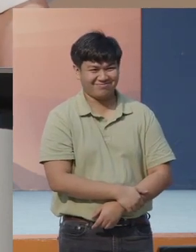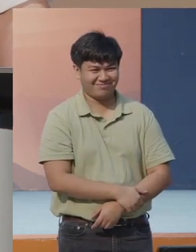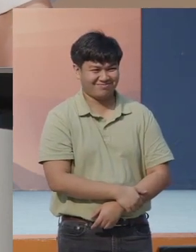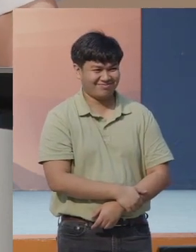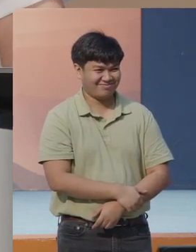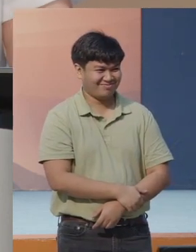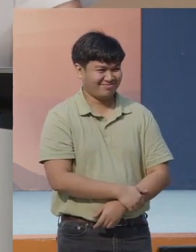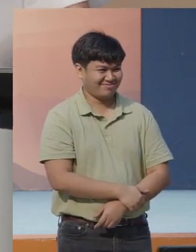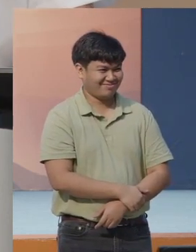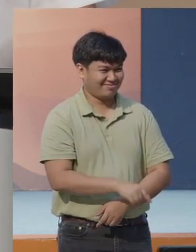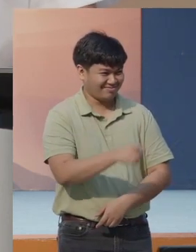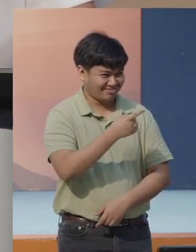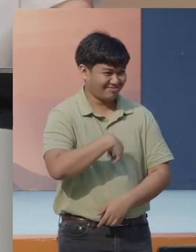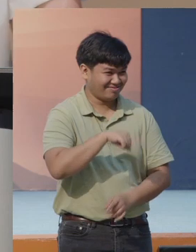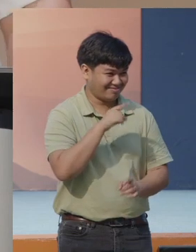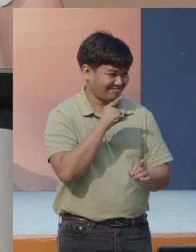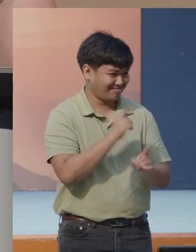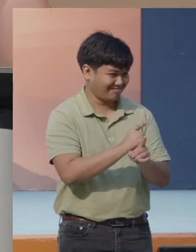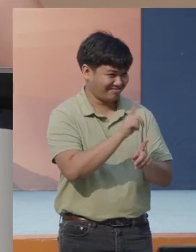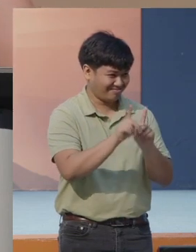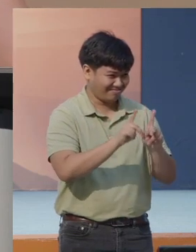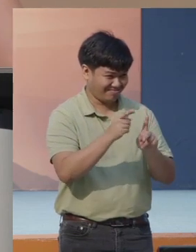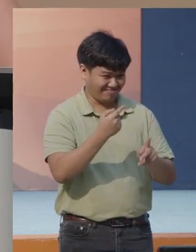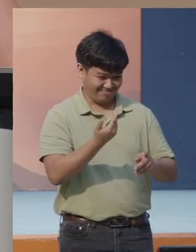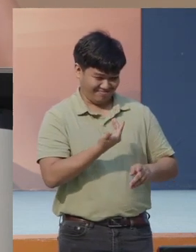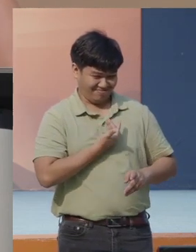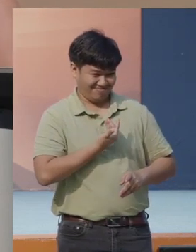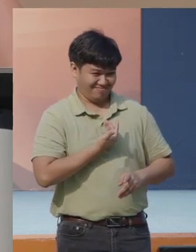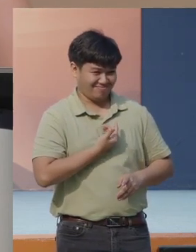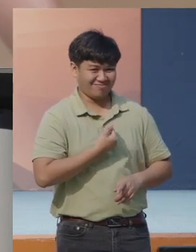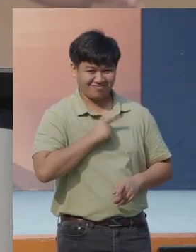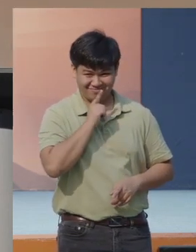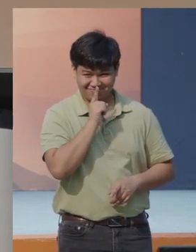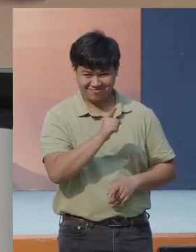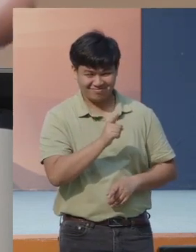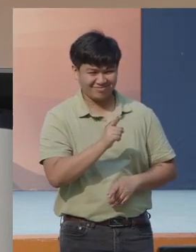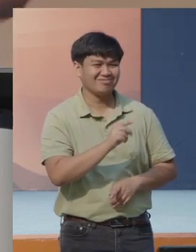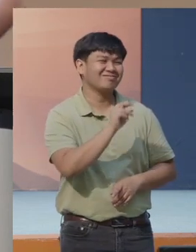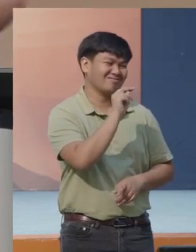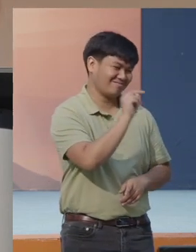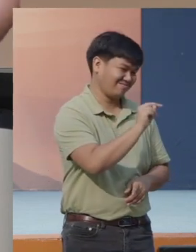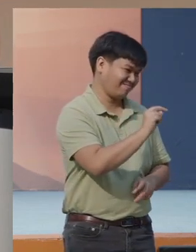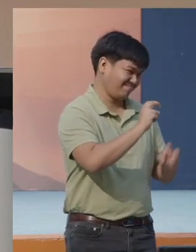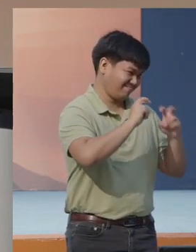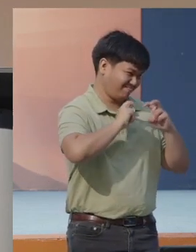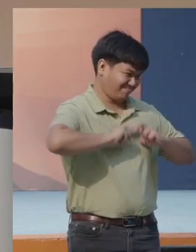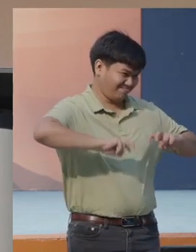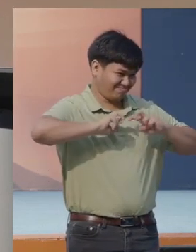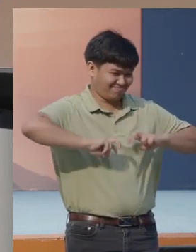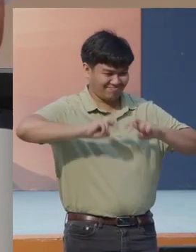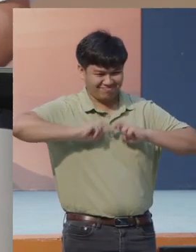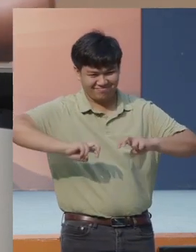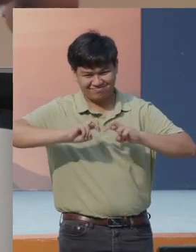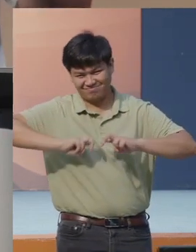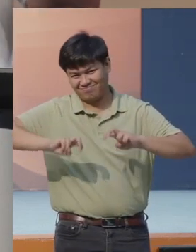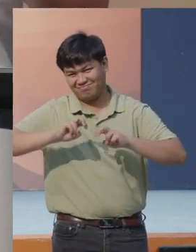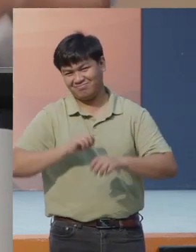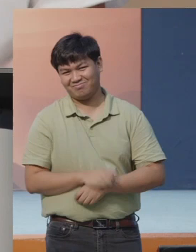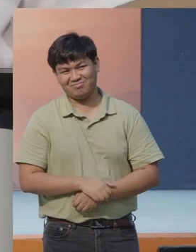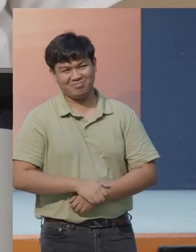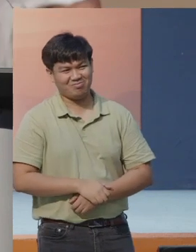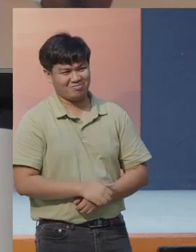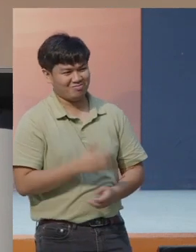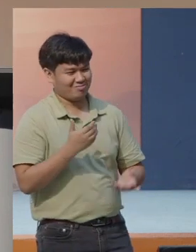Are we the righteous people that we think we are? Take a second look of who you are, no? Baka